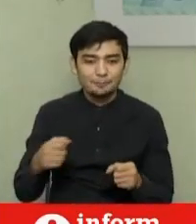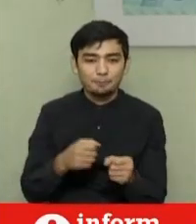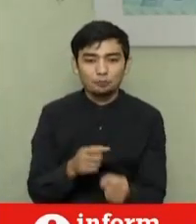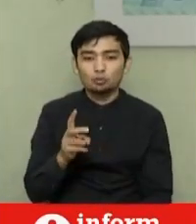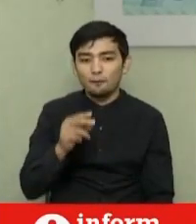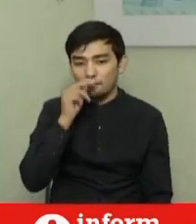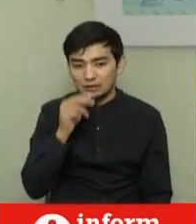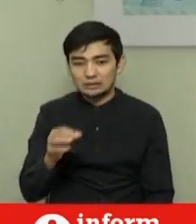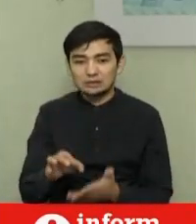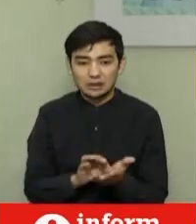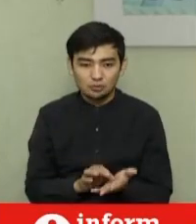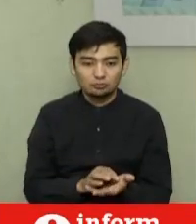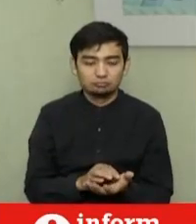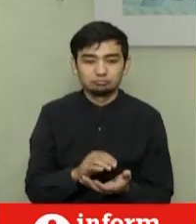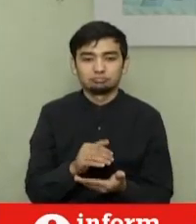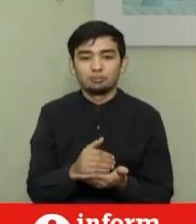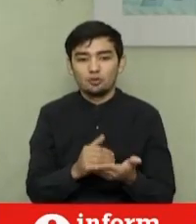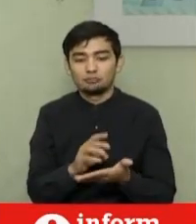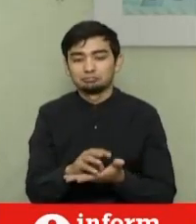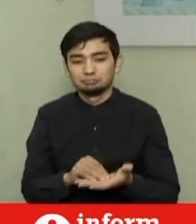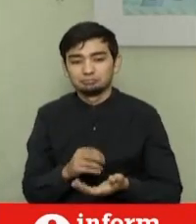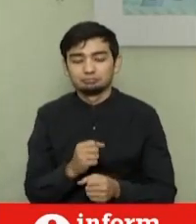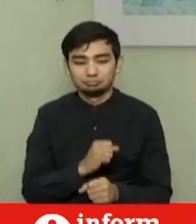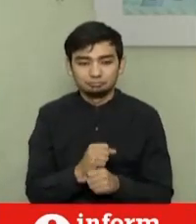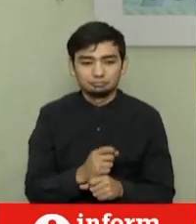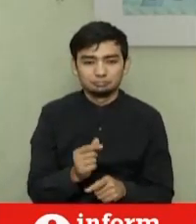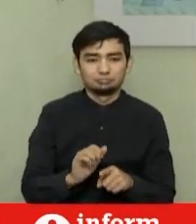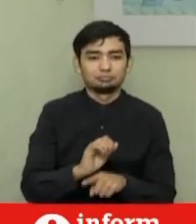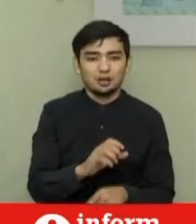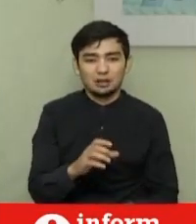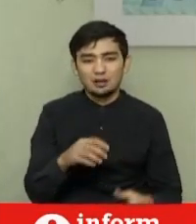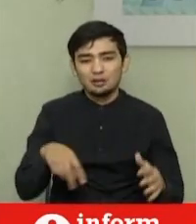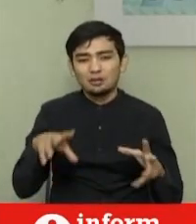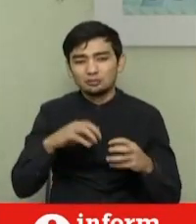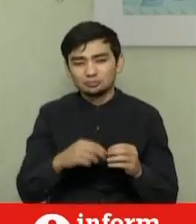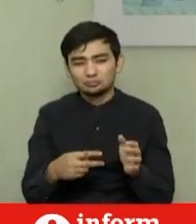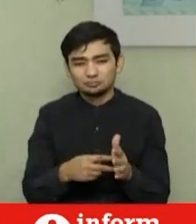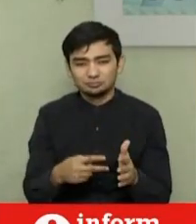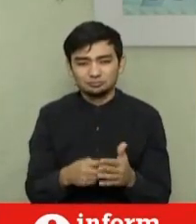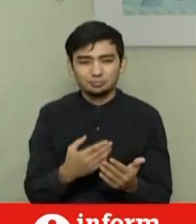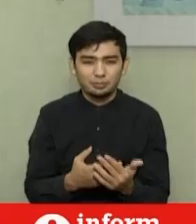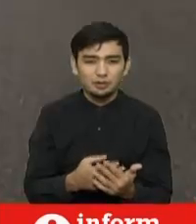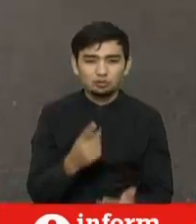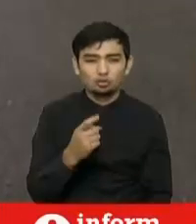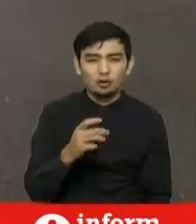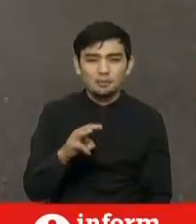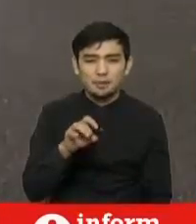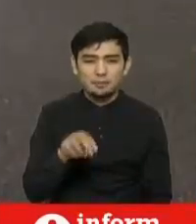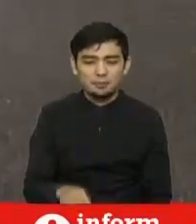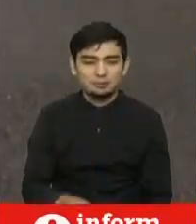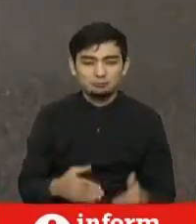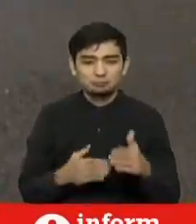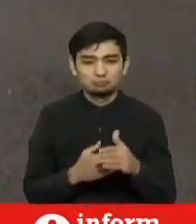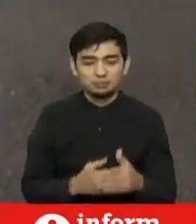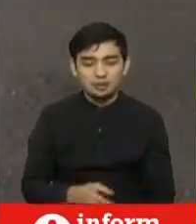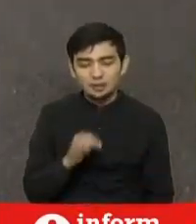быть пострадавших объектов, третьих, а также сумма ущерба не должно превышать 100 МРП. По данным Первого